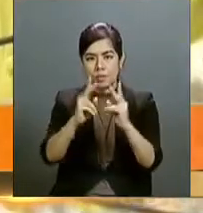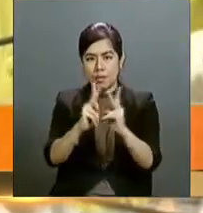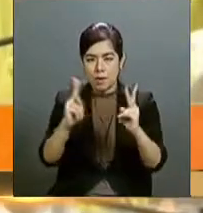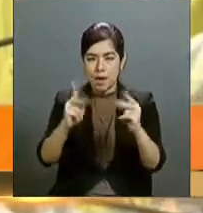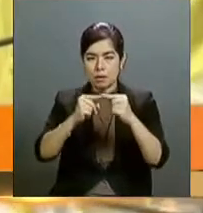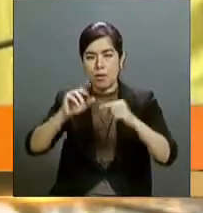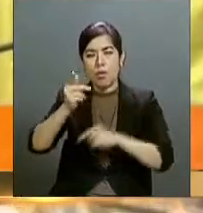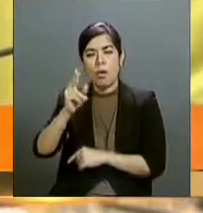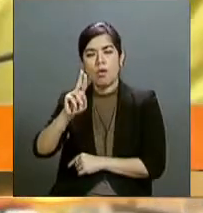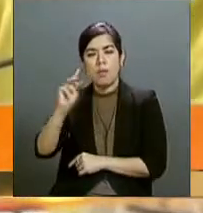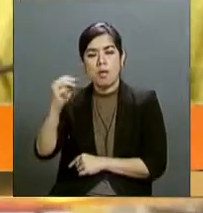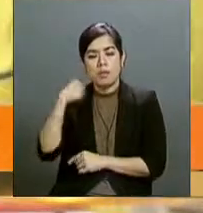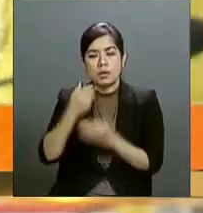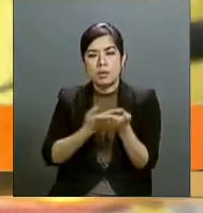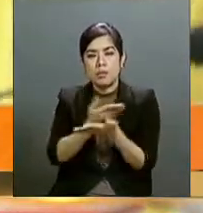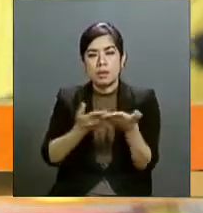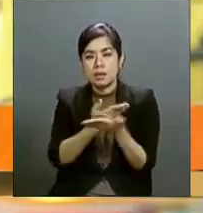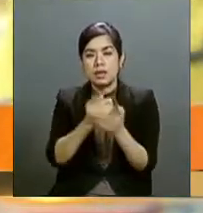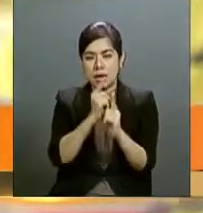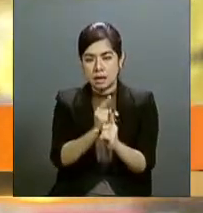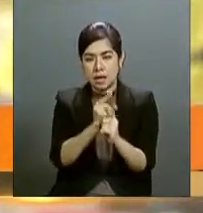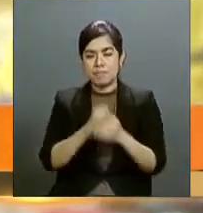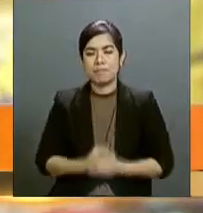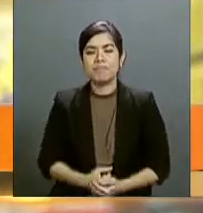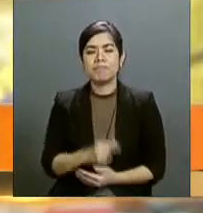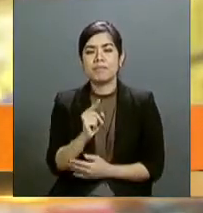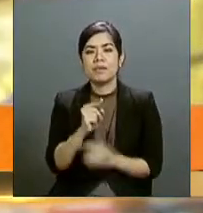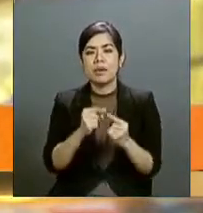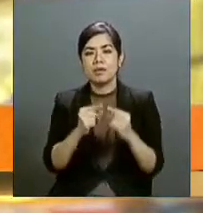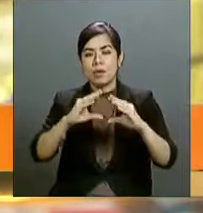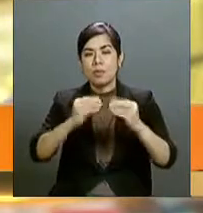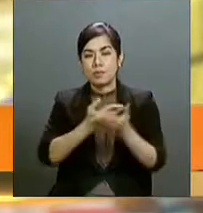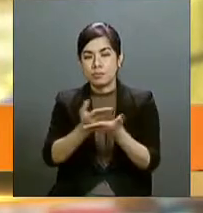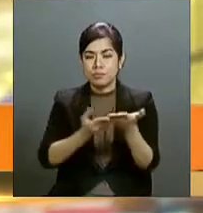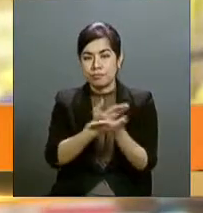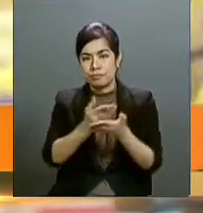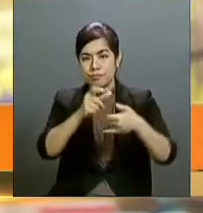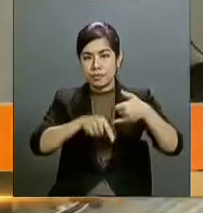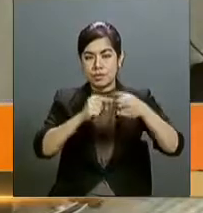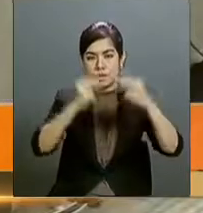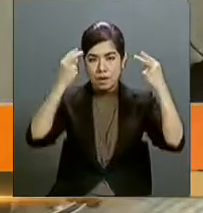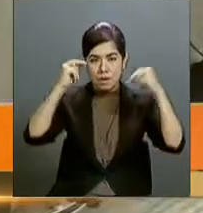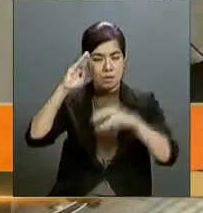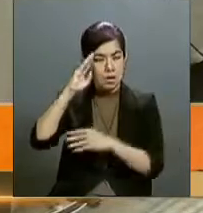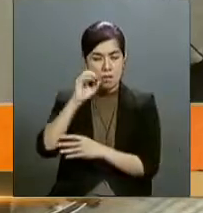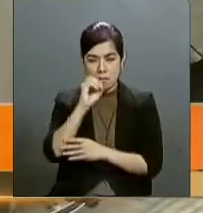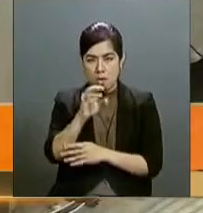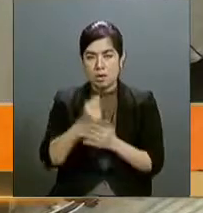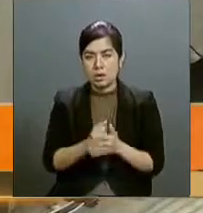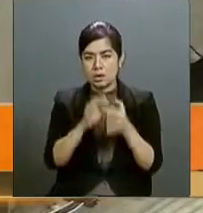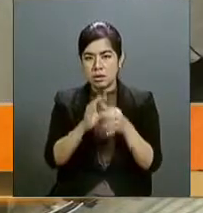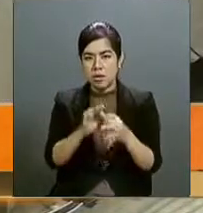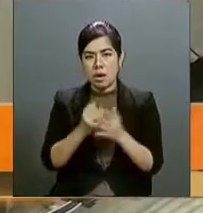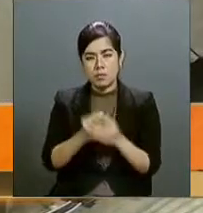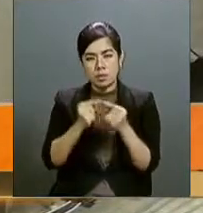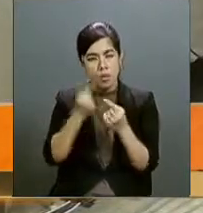ากลุ่มจังหวัดภาคอีสานตอนล่างค่ะซึ่งระหว่างการประชุมนายกรัฐมนตรีกล่าวย้ำกับผู้เข้าร่วมถึงเจตนาลงพื้น